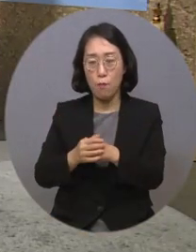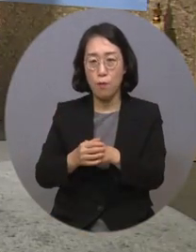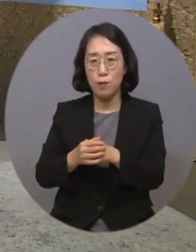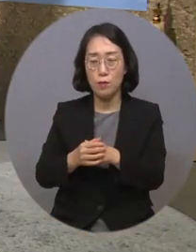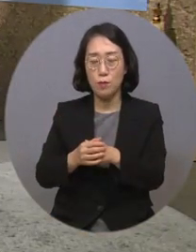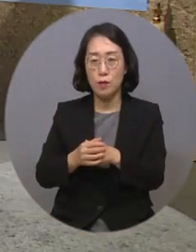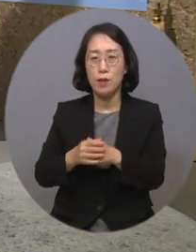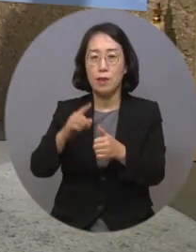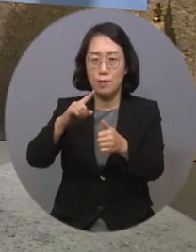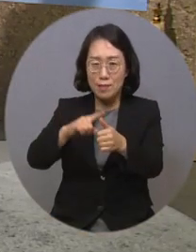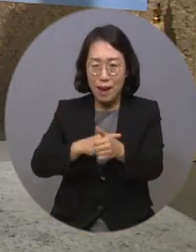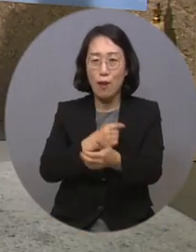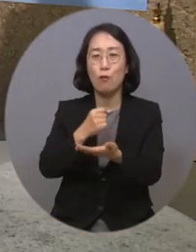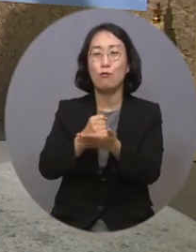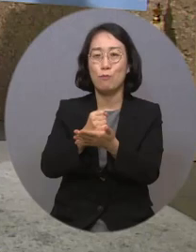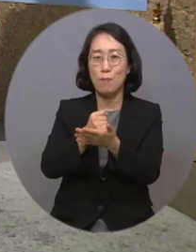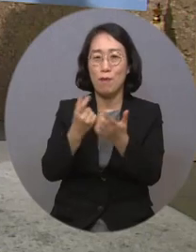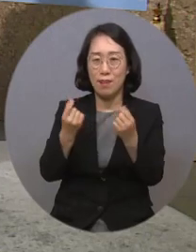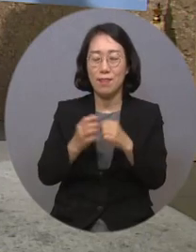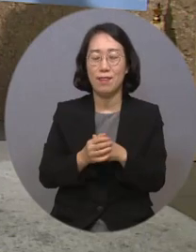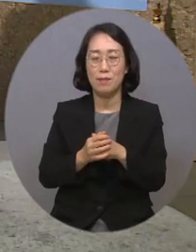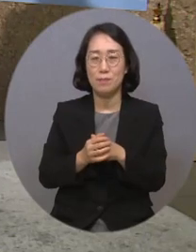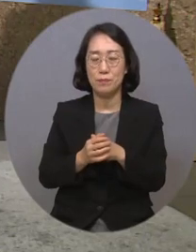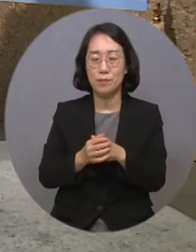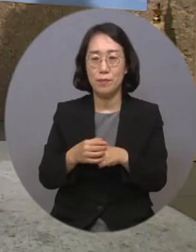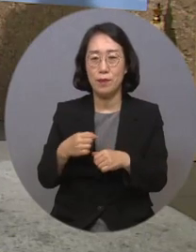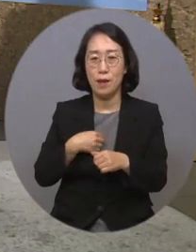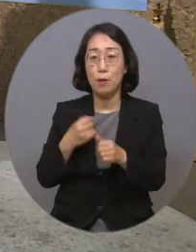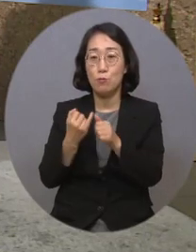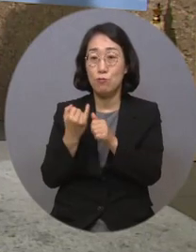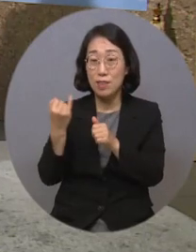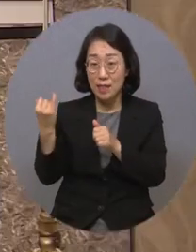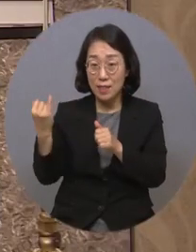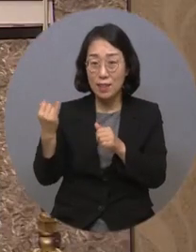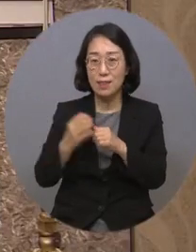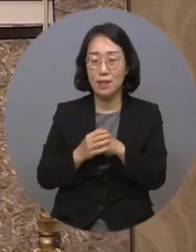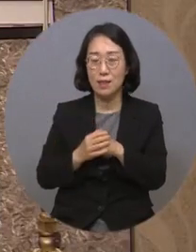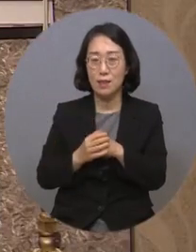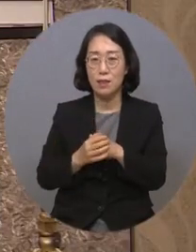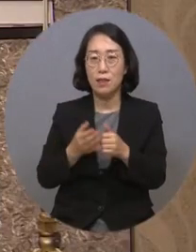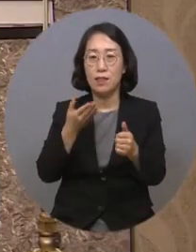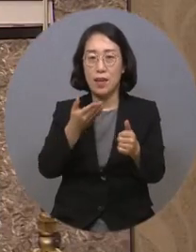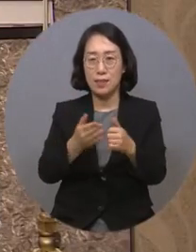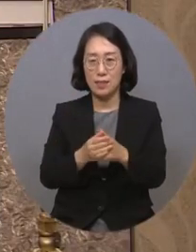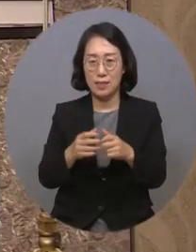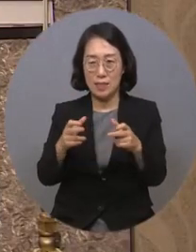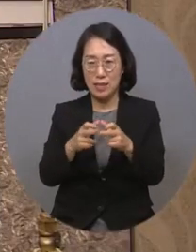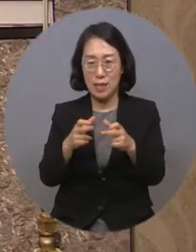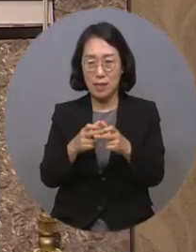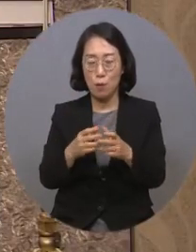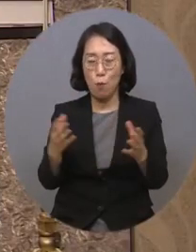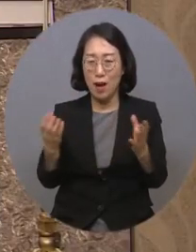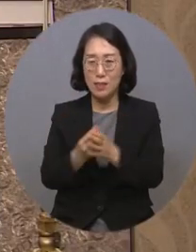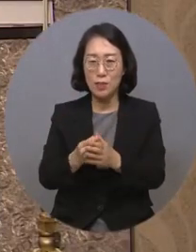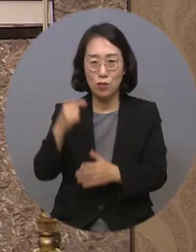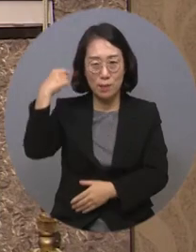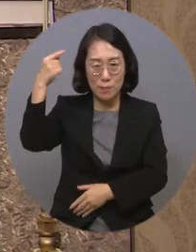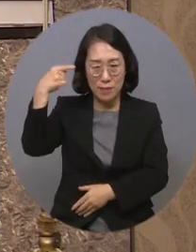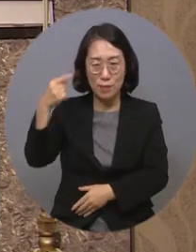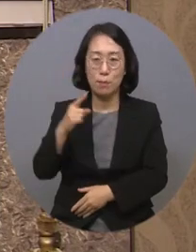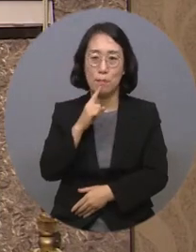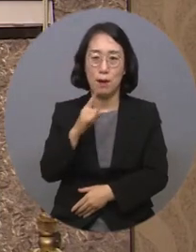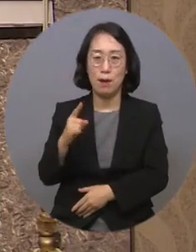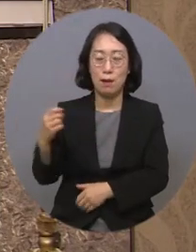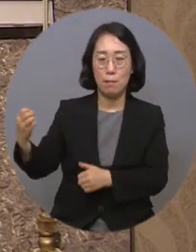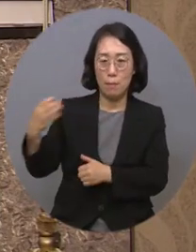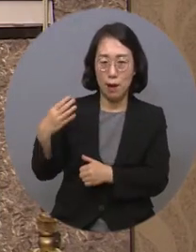생각이 드네요. 저는 이제 집에서도 저희 아내가 네. 당신이 장애인한테 미쳤다 네. 라고 이야기를 많이 하고